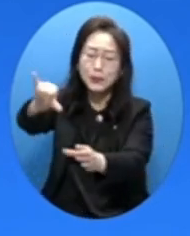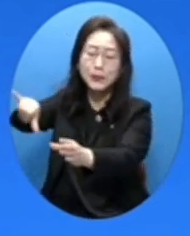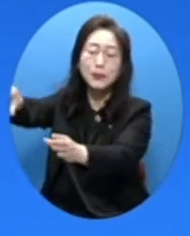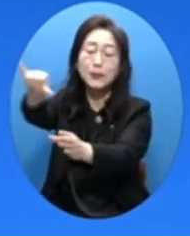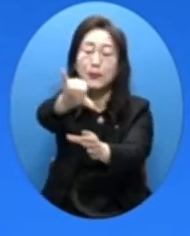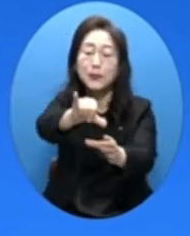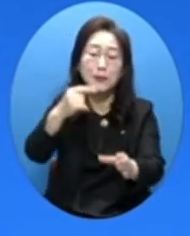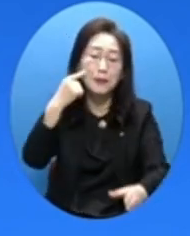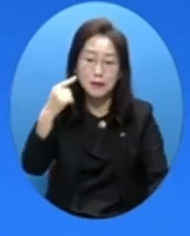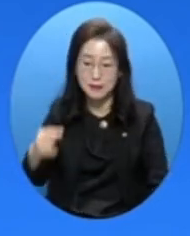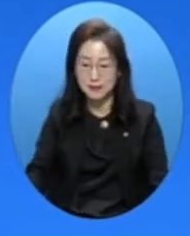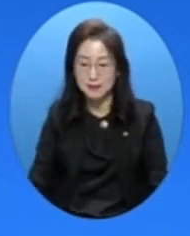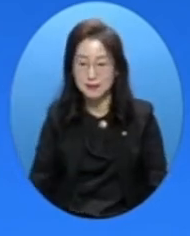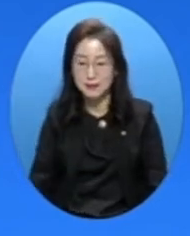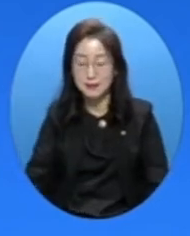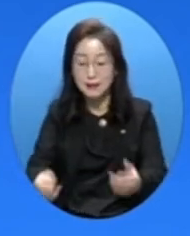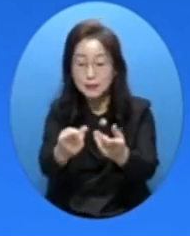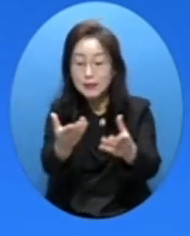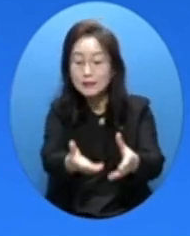이 빈 그릇은